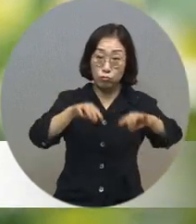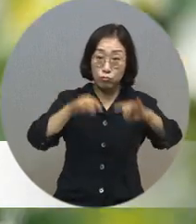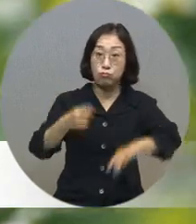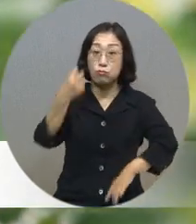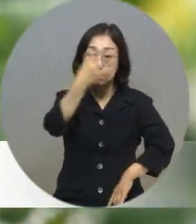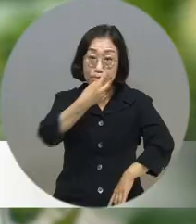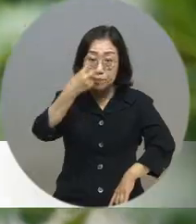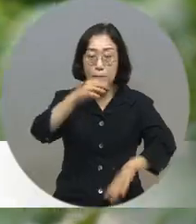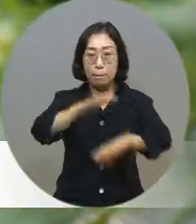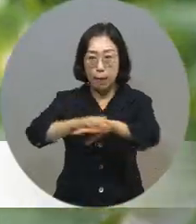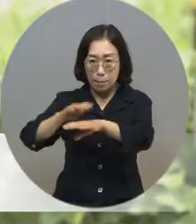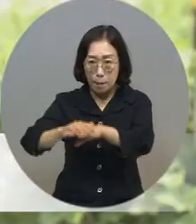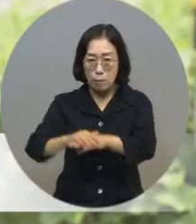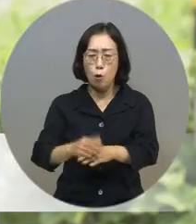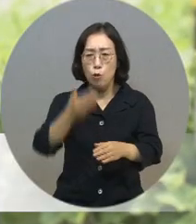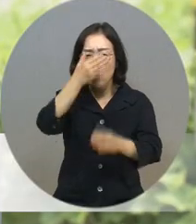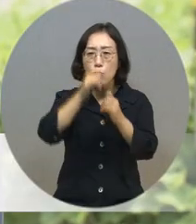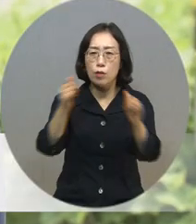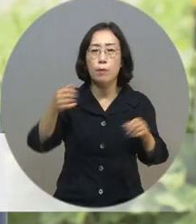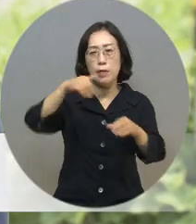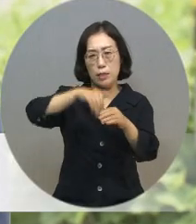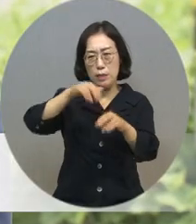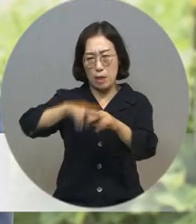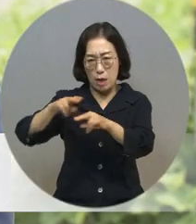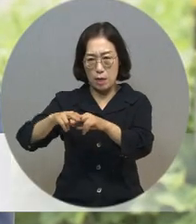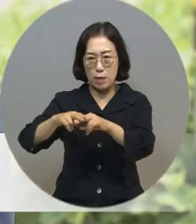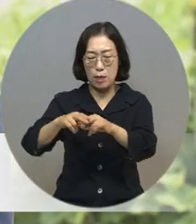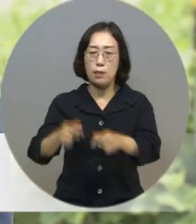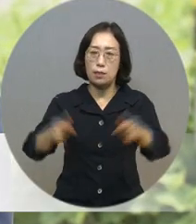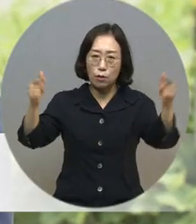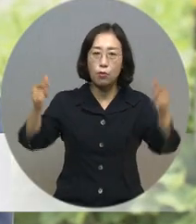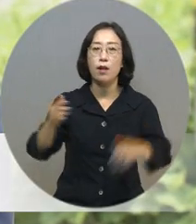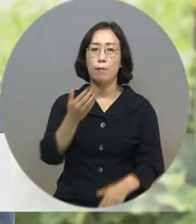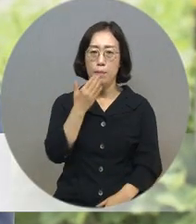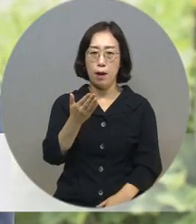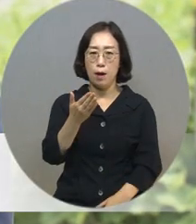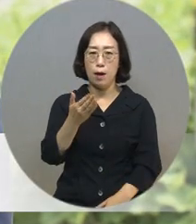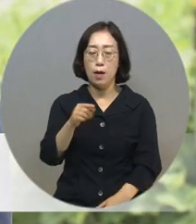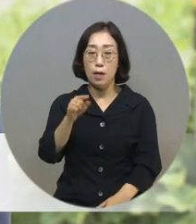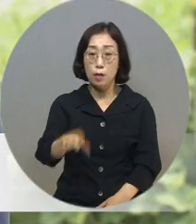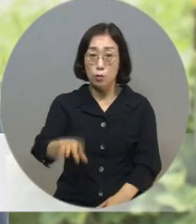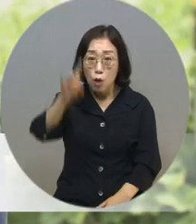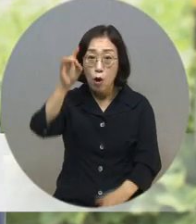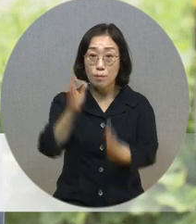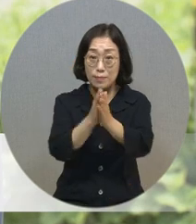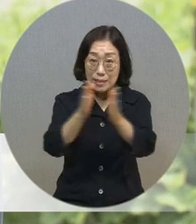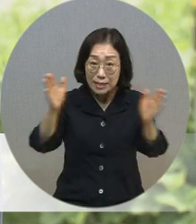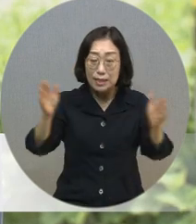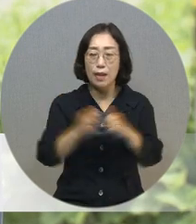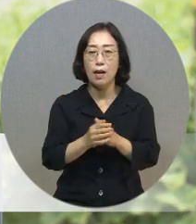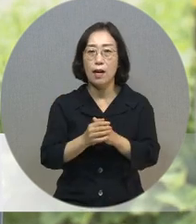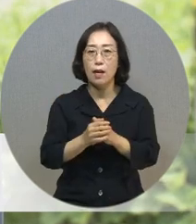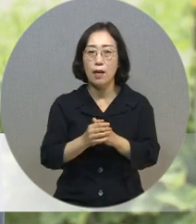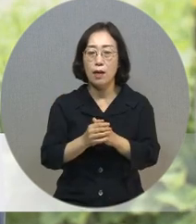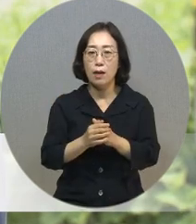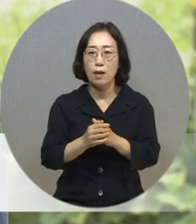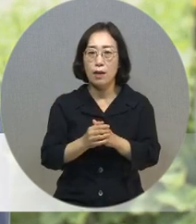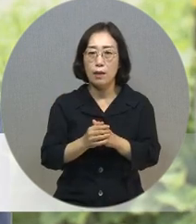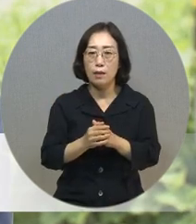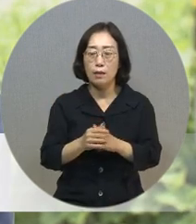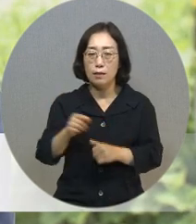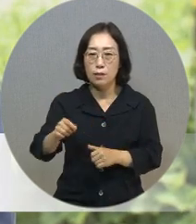취업의 로가 전망입니다 대규모 스마트팜 창업 단지를 마중물로 에코에너지 스마트팜 혁신